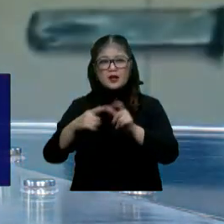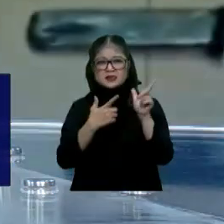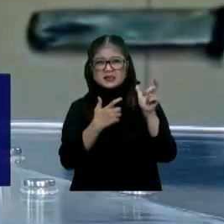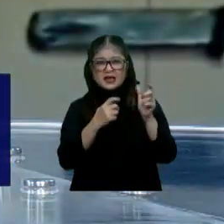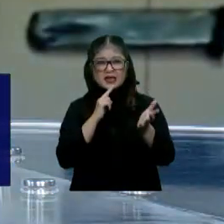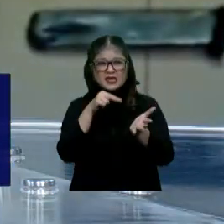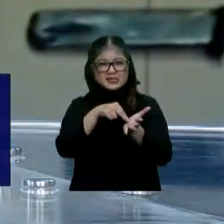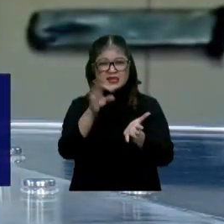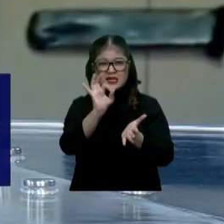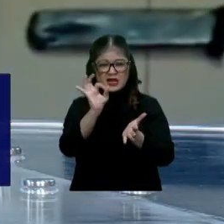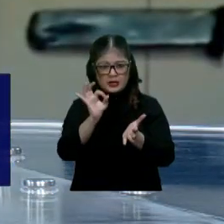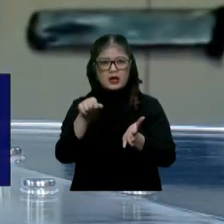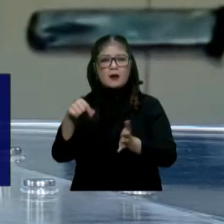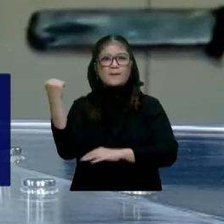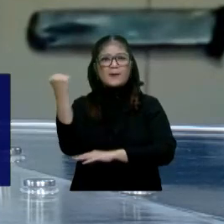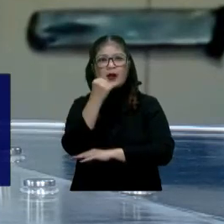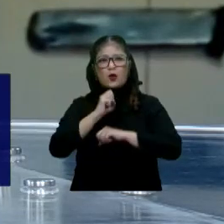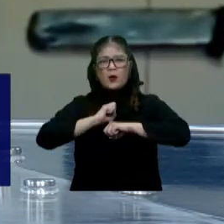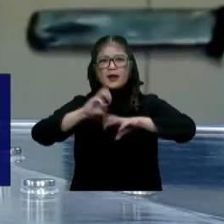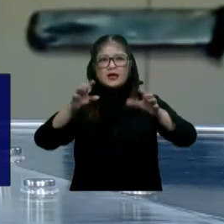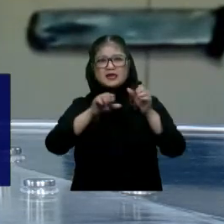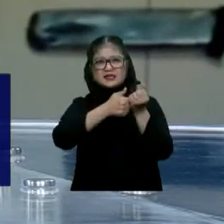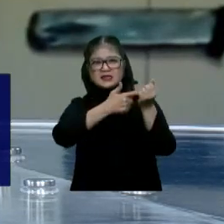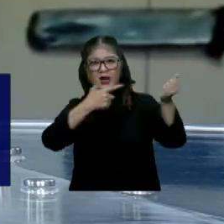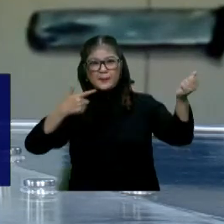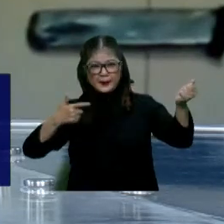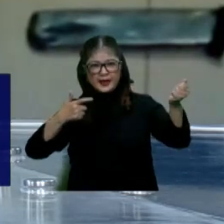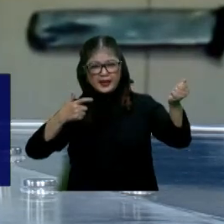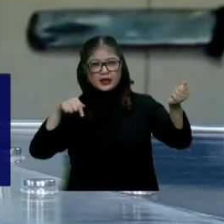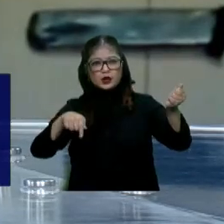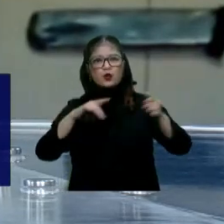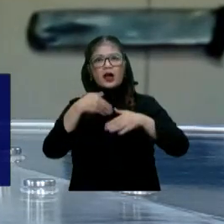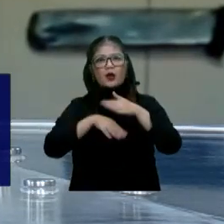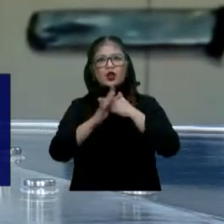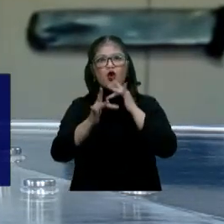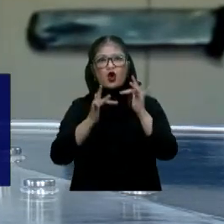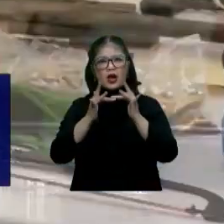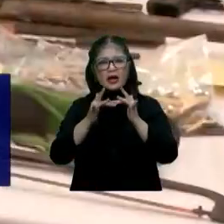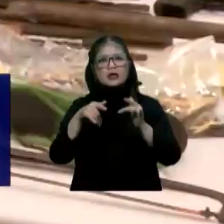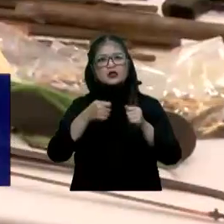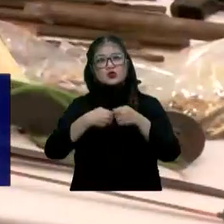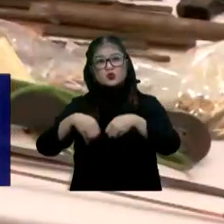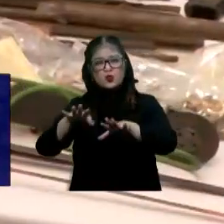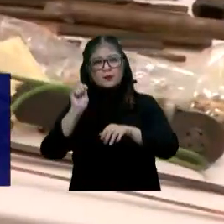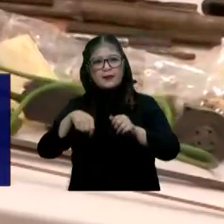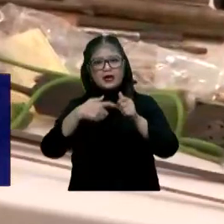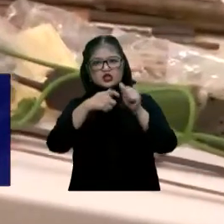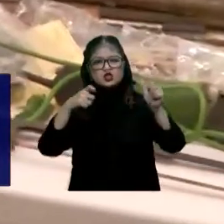ilegal pelaku mengedarkan senpi secara online modus jual senjata airsoft gun